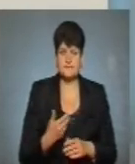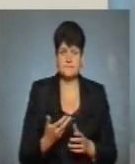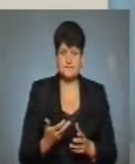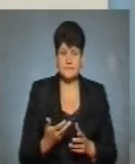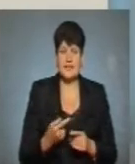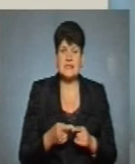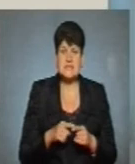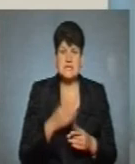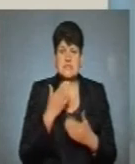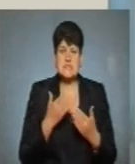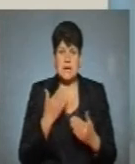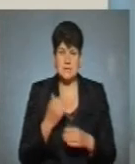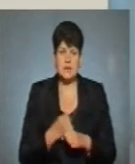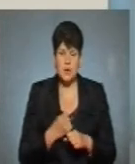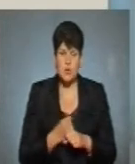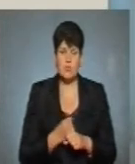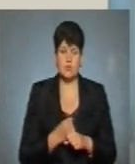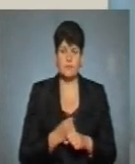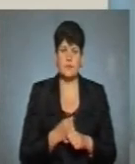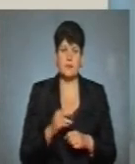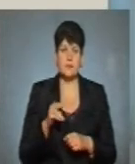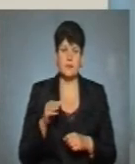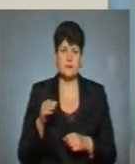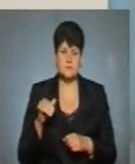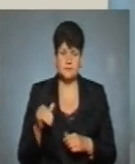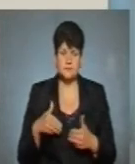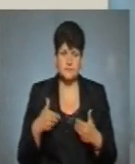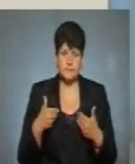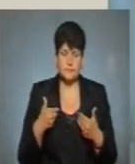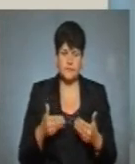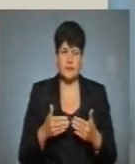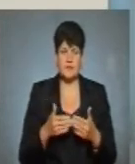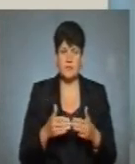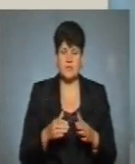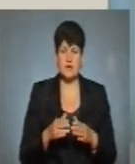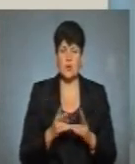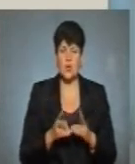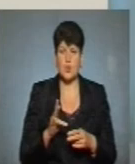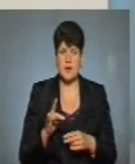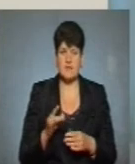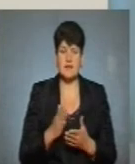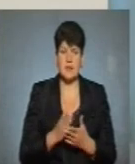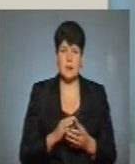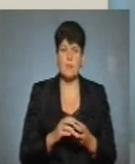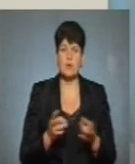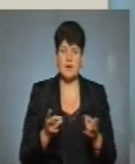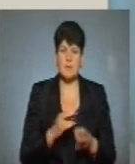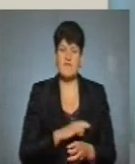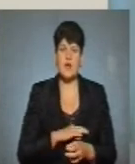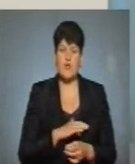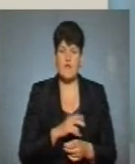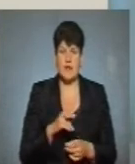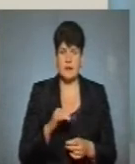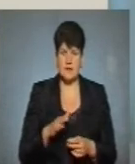такі запити робимо, і десь і в професійно-технічні училища, які випускають кухарів. Є потреба і в вихователях, коли проаналізувати